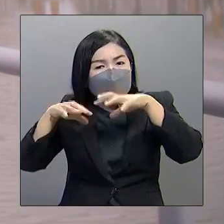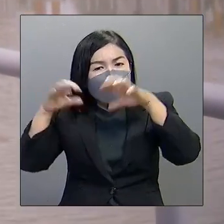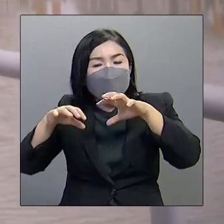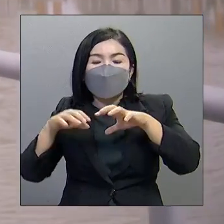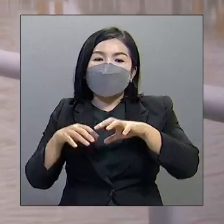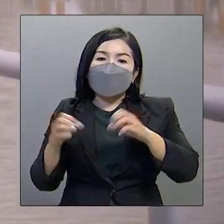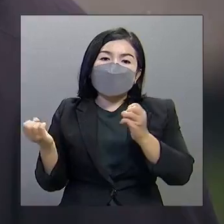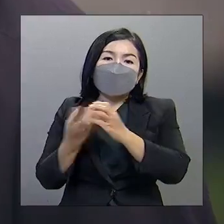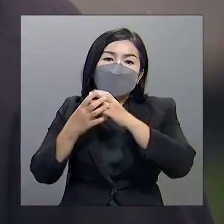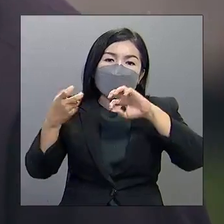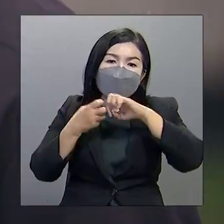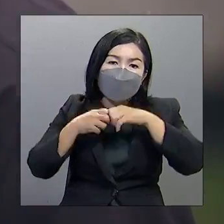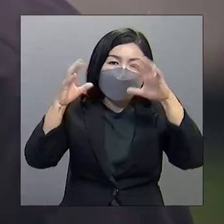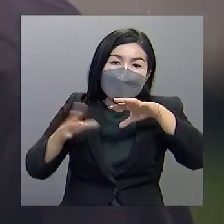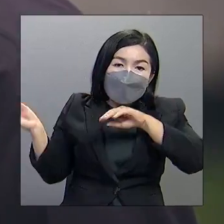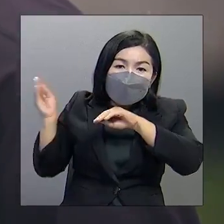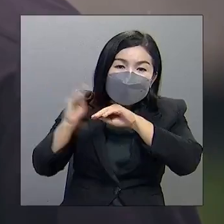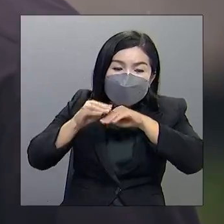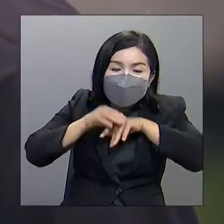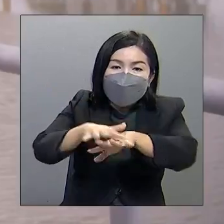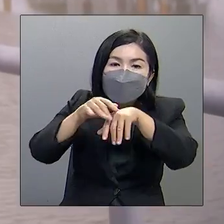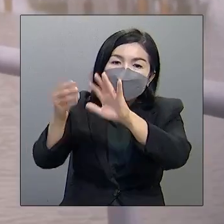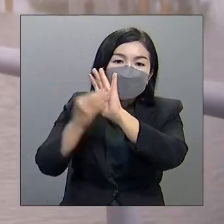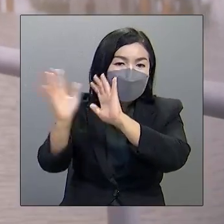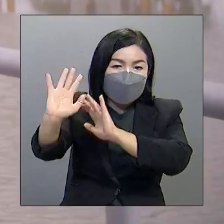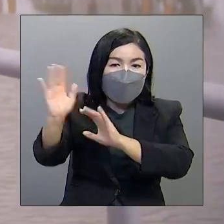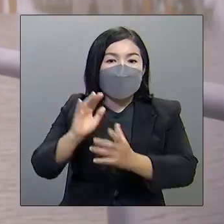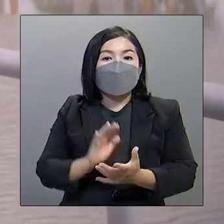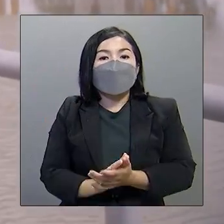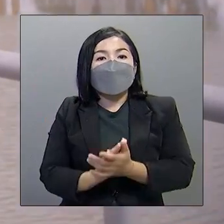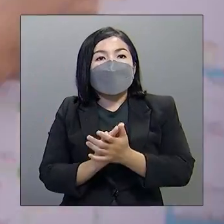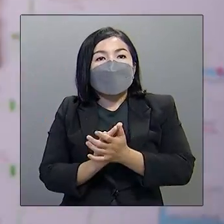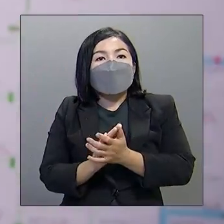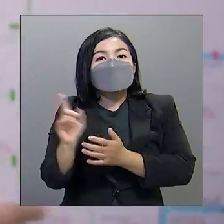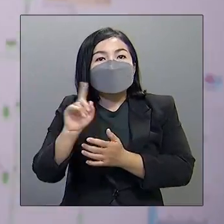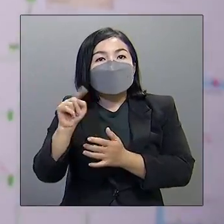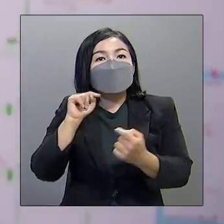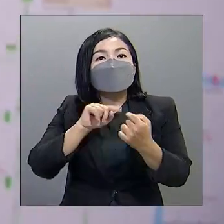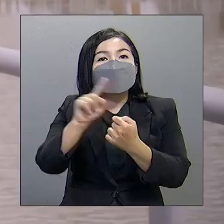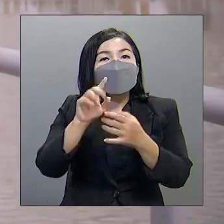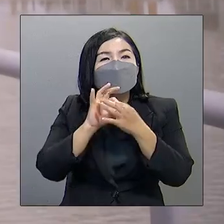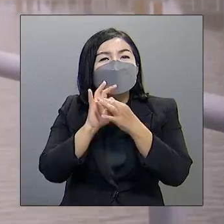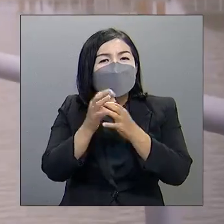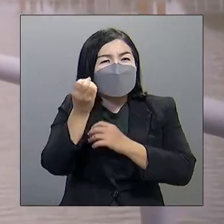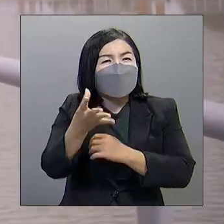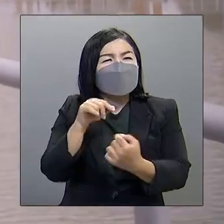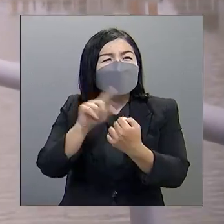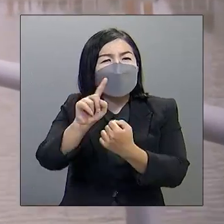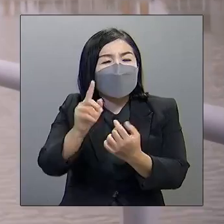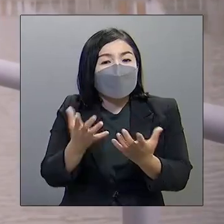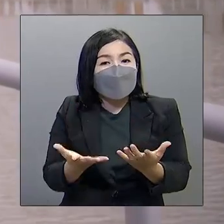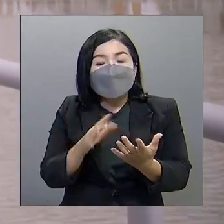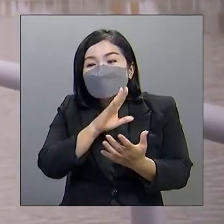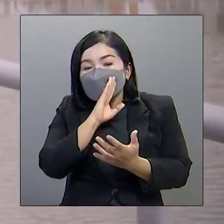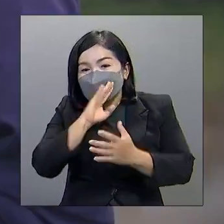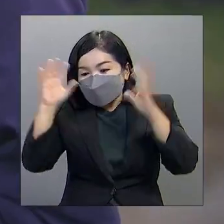อยู่แล้วก็จะไม่ไปเพิ่มภาระของตัวกรุงเทพเอง ดูทรงตรงนี้แล้วพี่ก้าวตรงไหนน่าเป็นห่วงที่สุด เอาจริงๆถ้าฝนจะตก